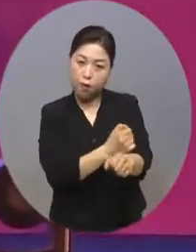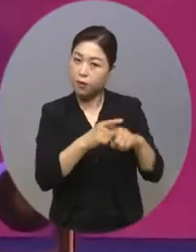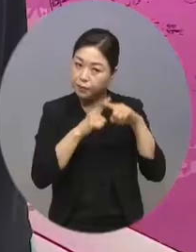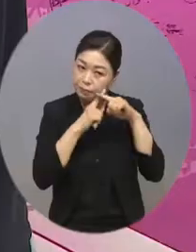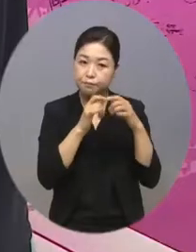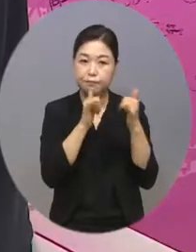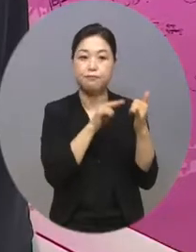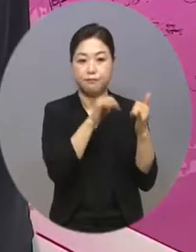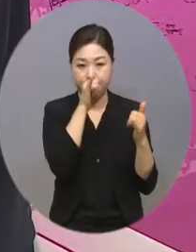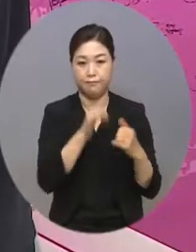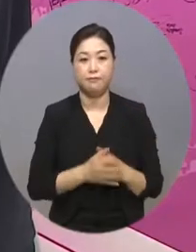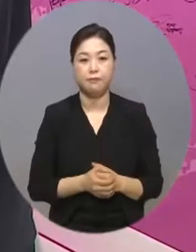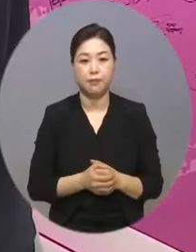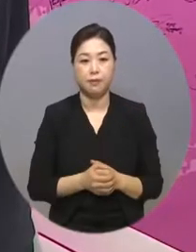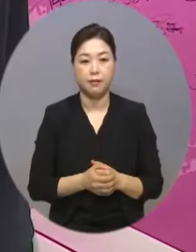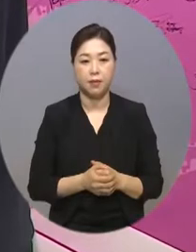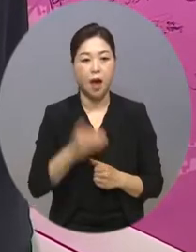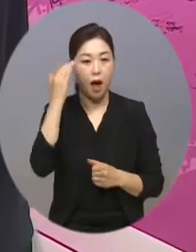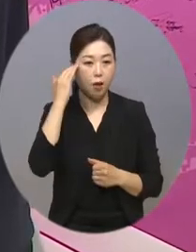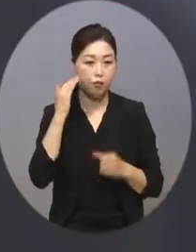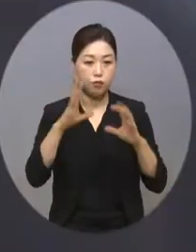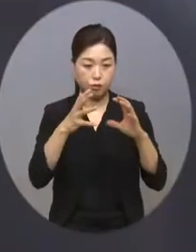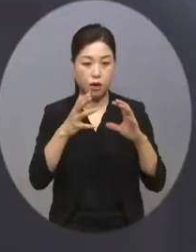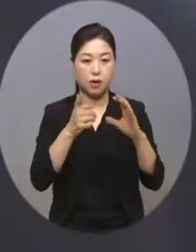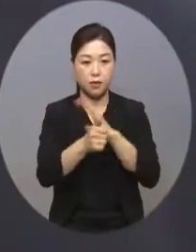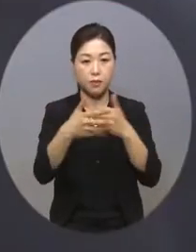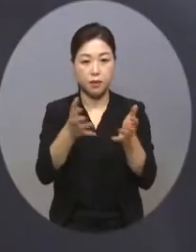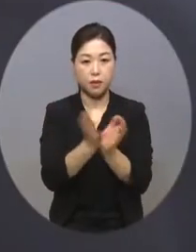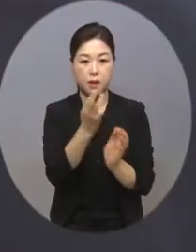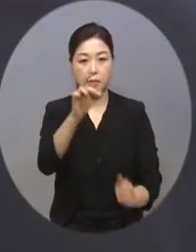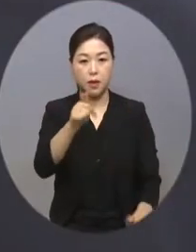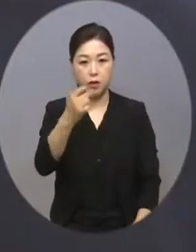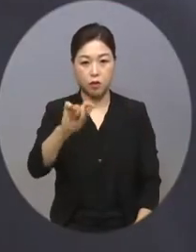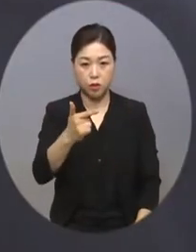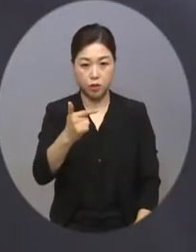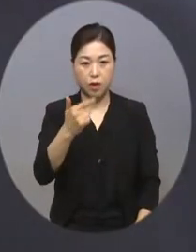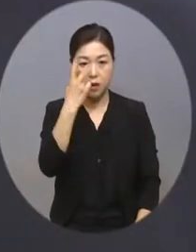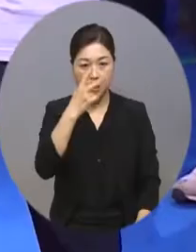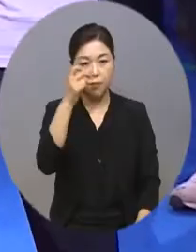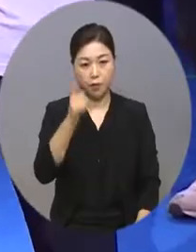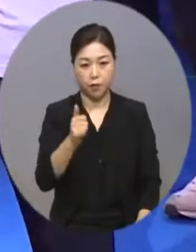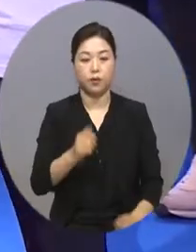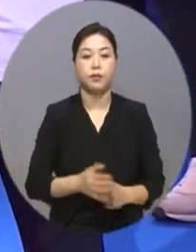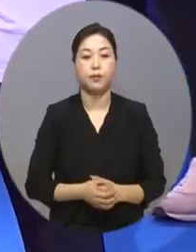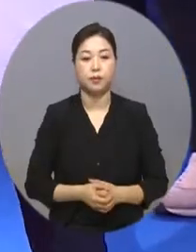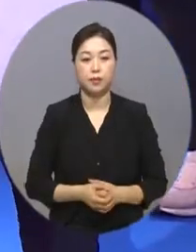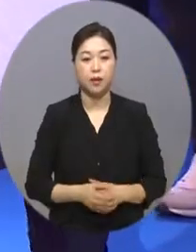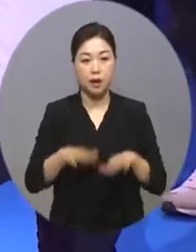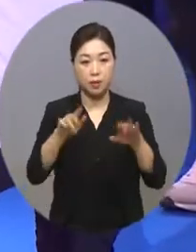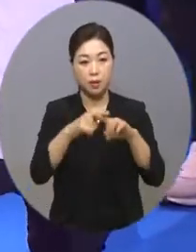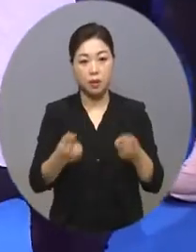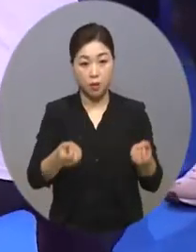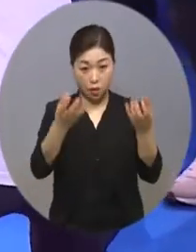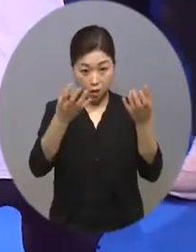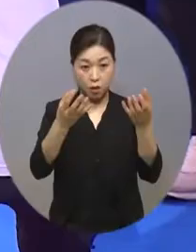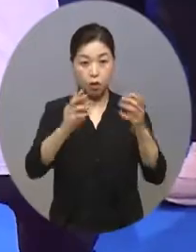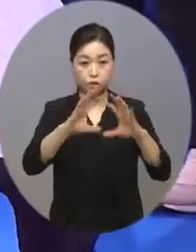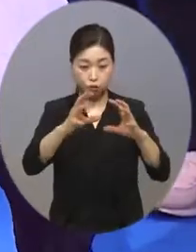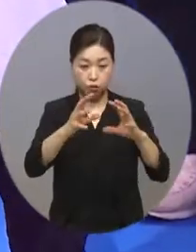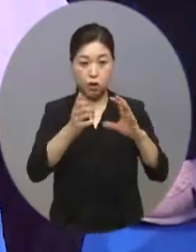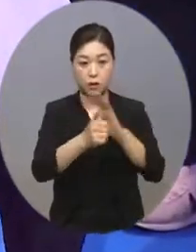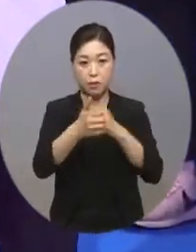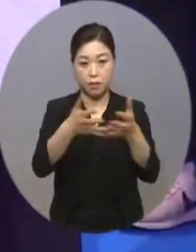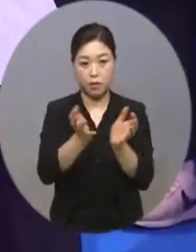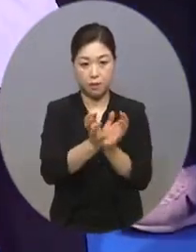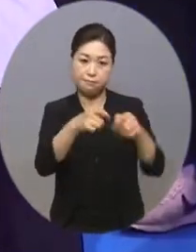있습니다. 바로 대한민국 국가대표팀 박훈 감독이 그 주인공입니다. 이번 대회에서 국가대표팀을